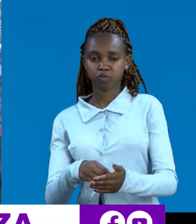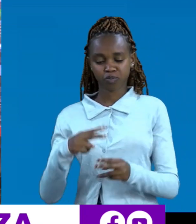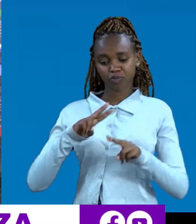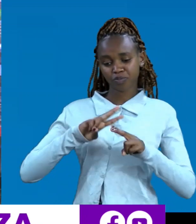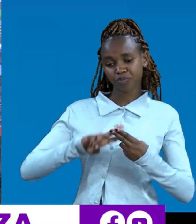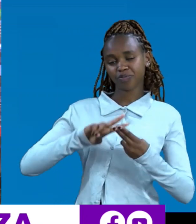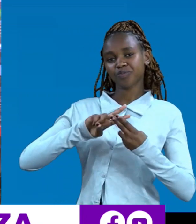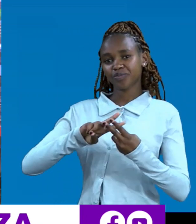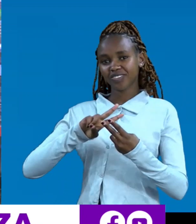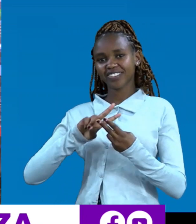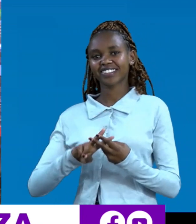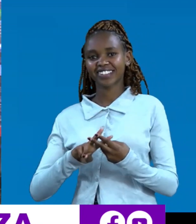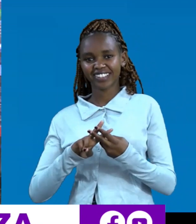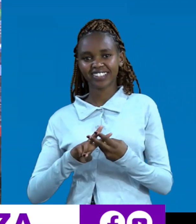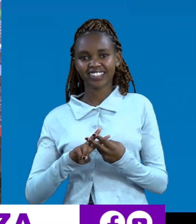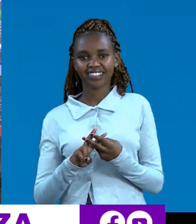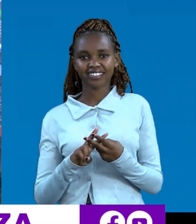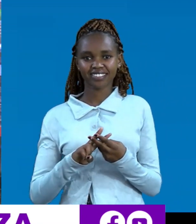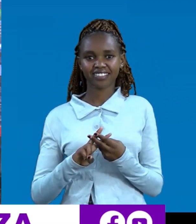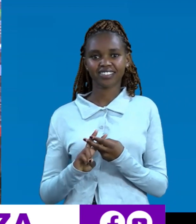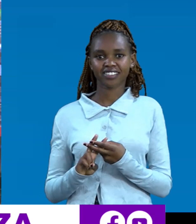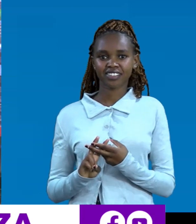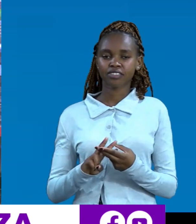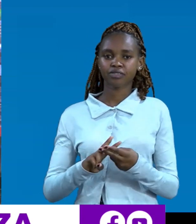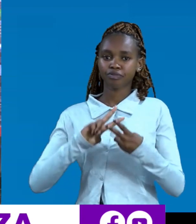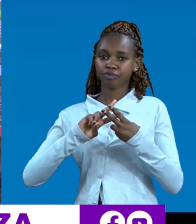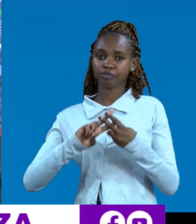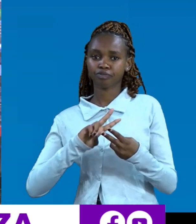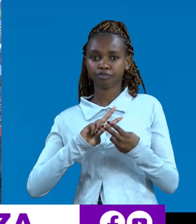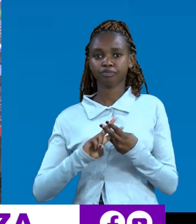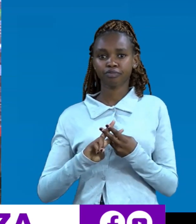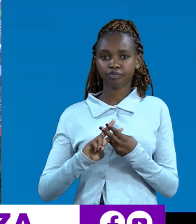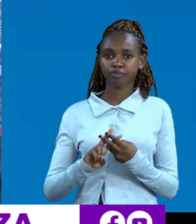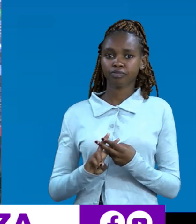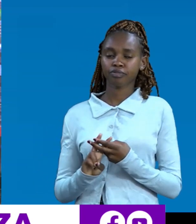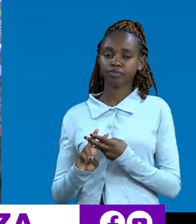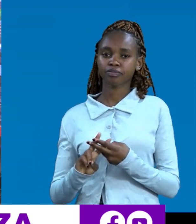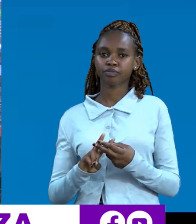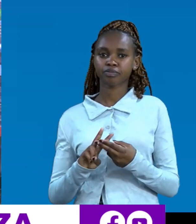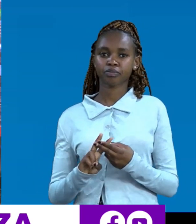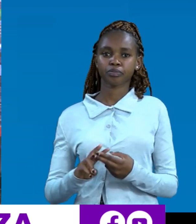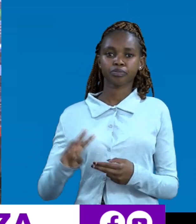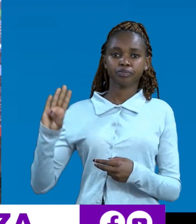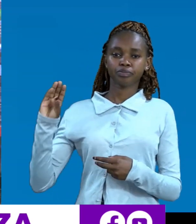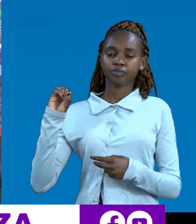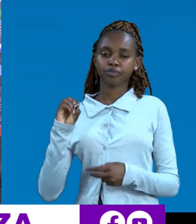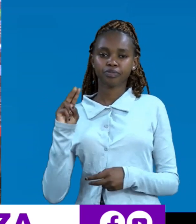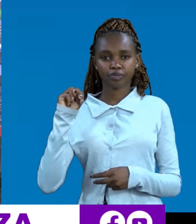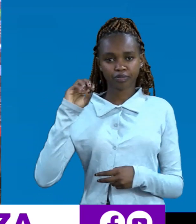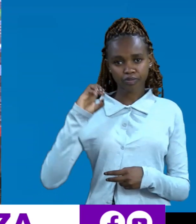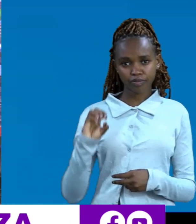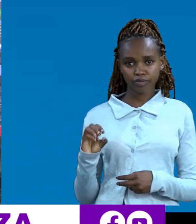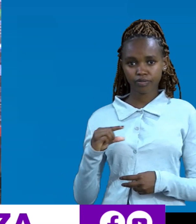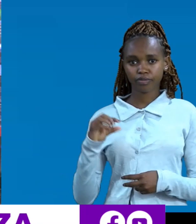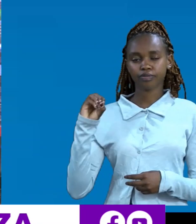tag should be, and others do, see for example, should be. Our hashtag is Bongo Edition. Yo,